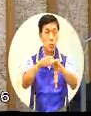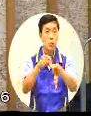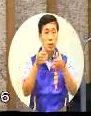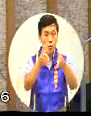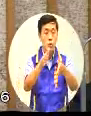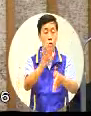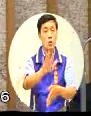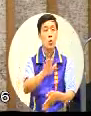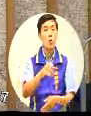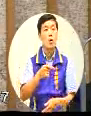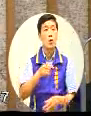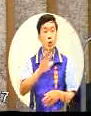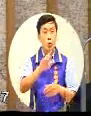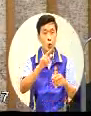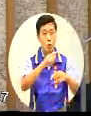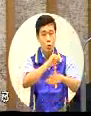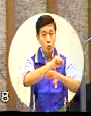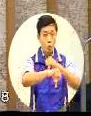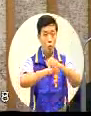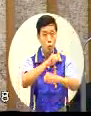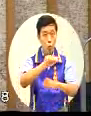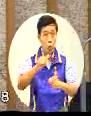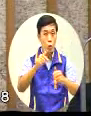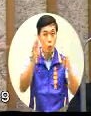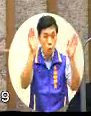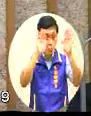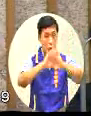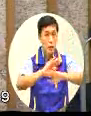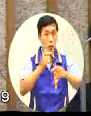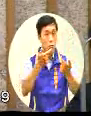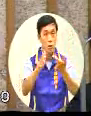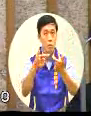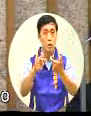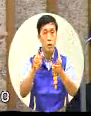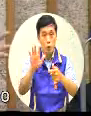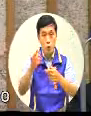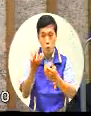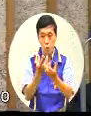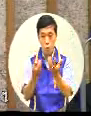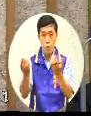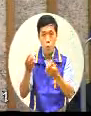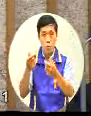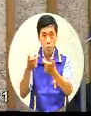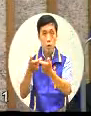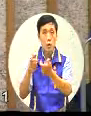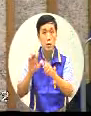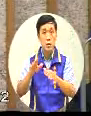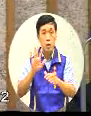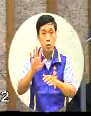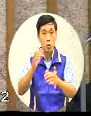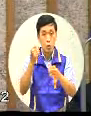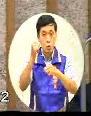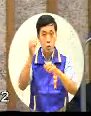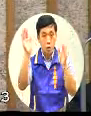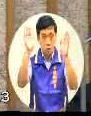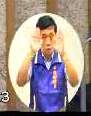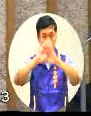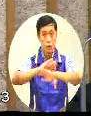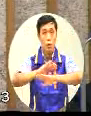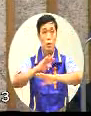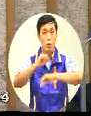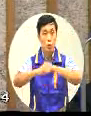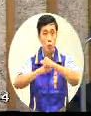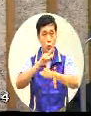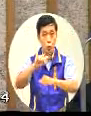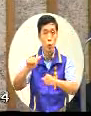因为有些动物不适合在夜间呐哈，那适合在夜间，我们会参考很多现在有夜间动物园的这个经营模式哈，